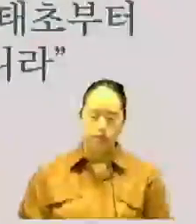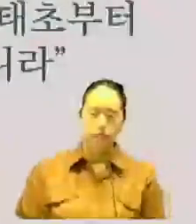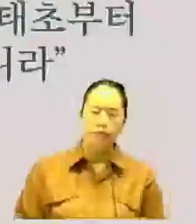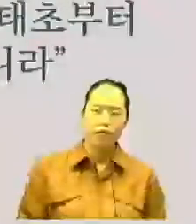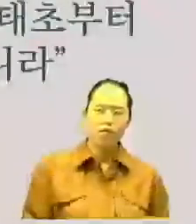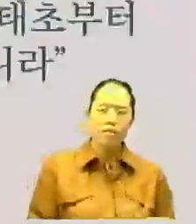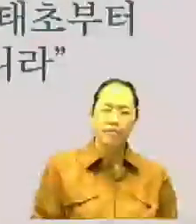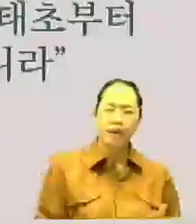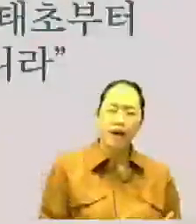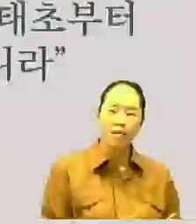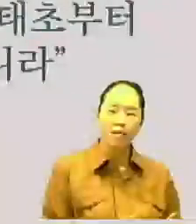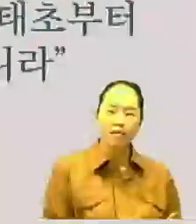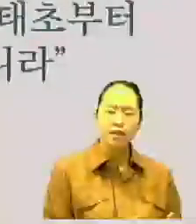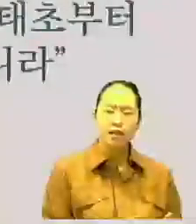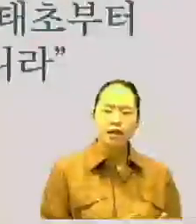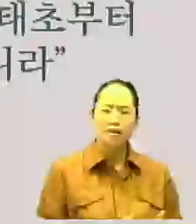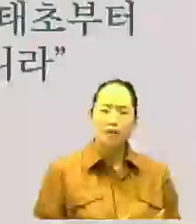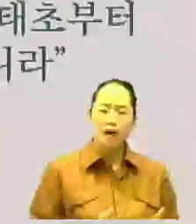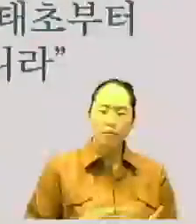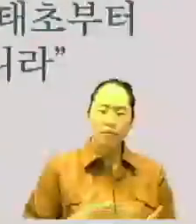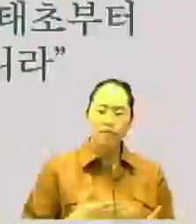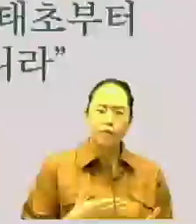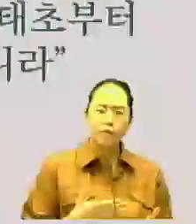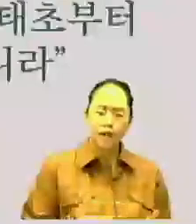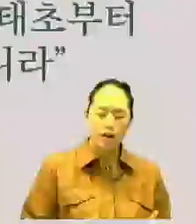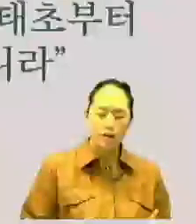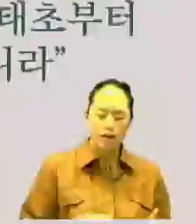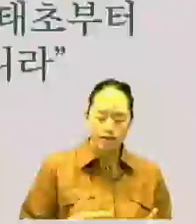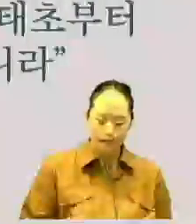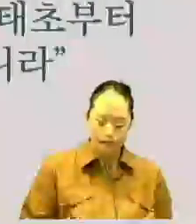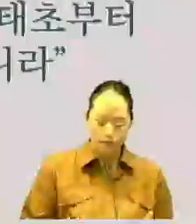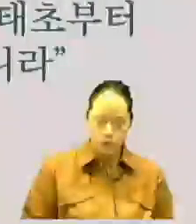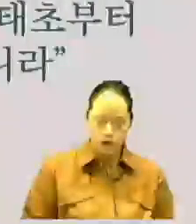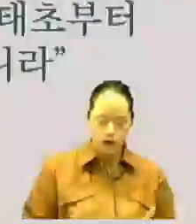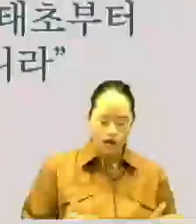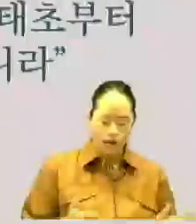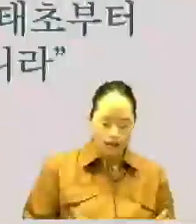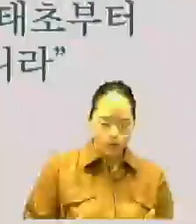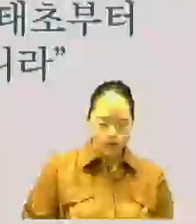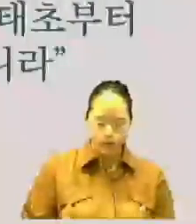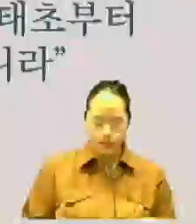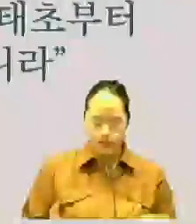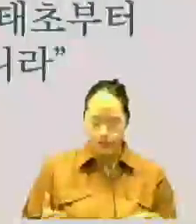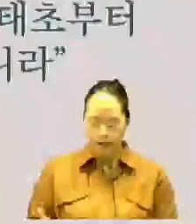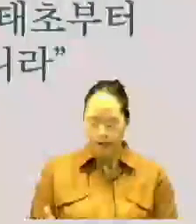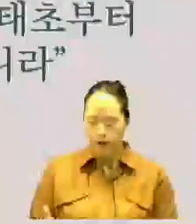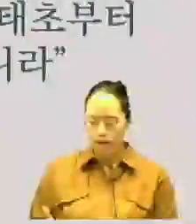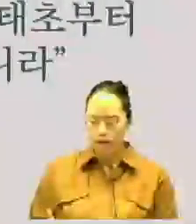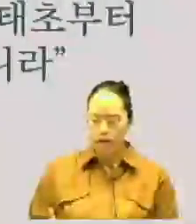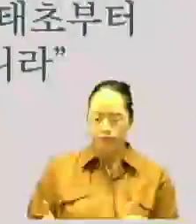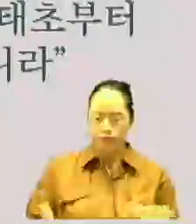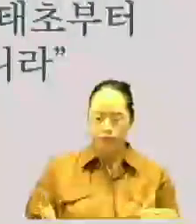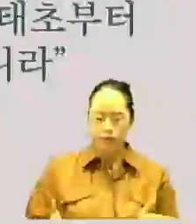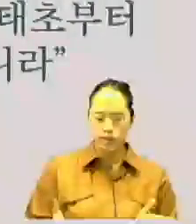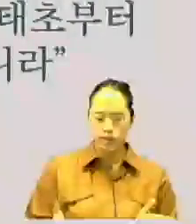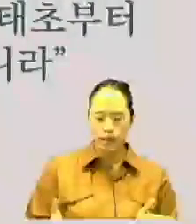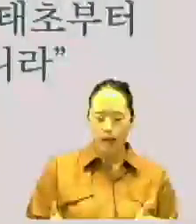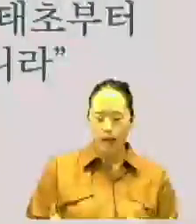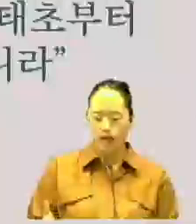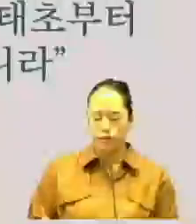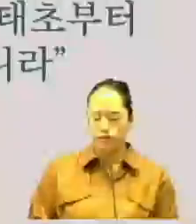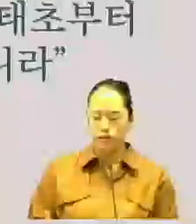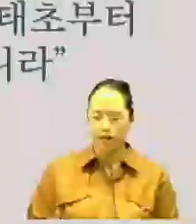所以甚至在事情发生之前呢，神能够先预言一个王呢